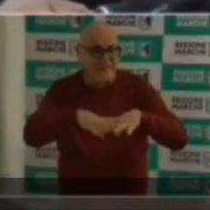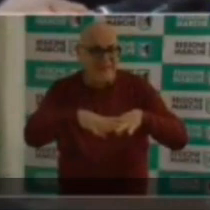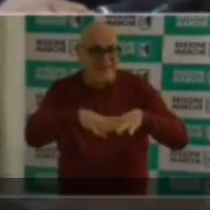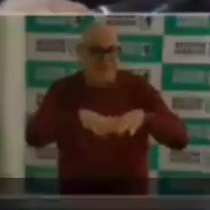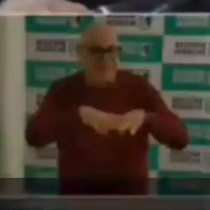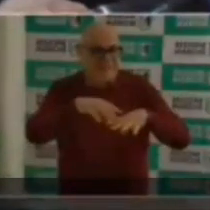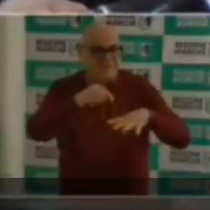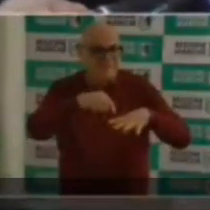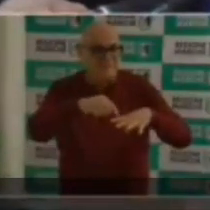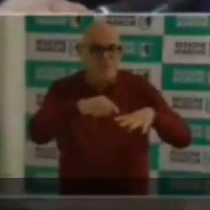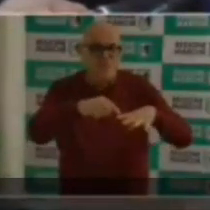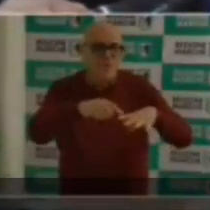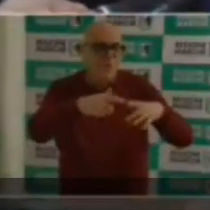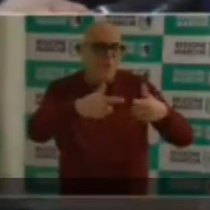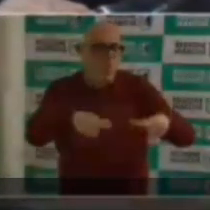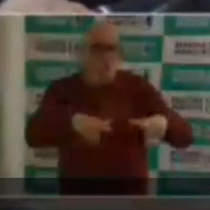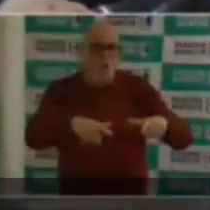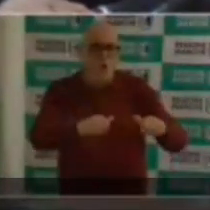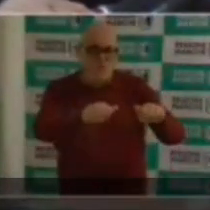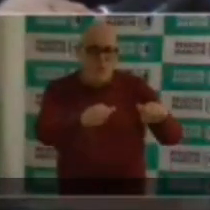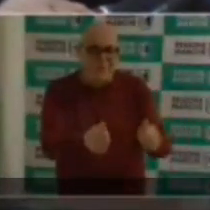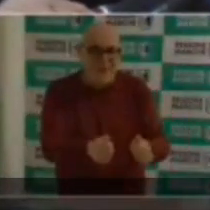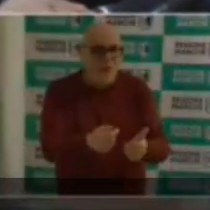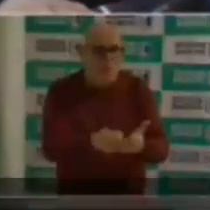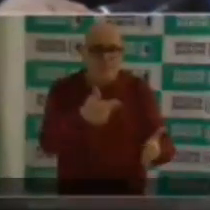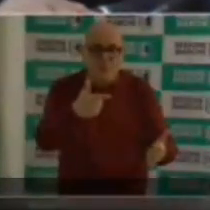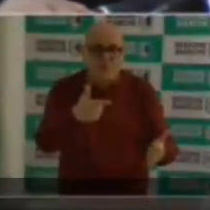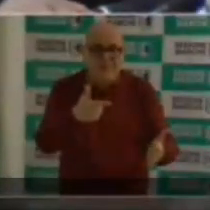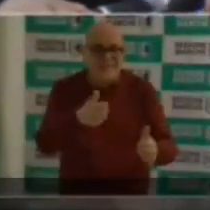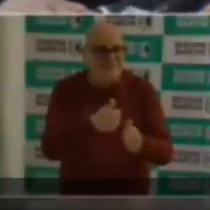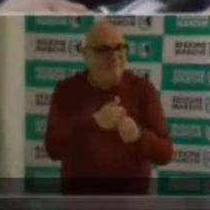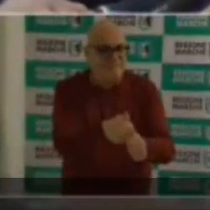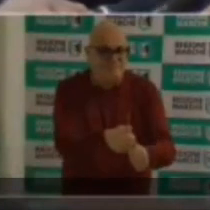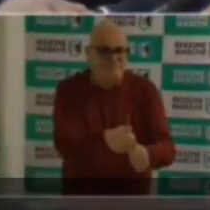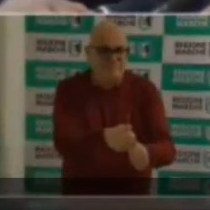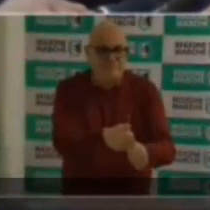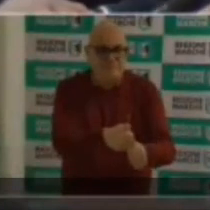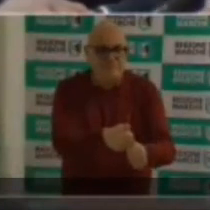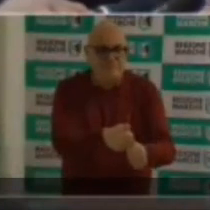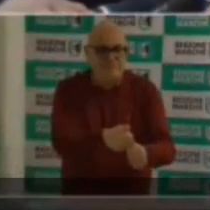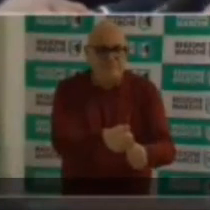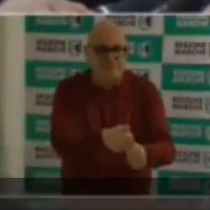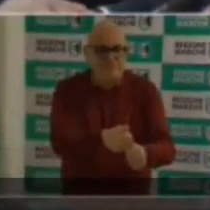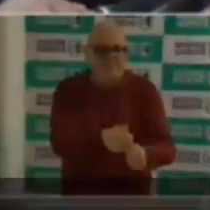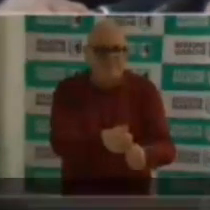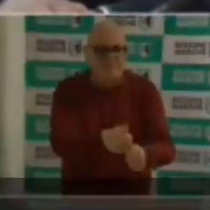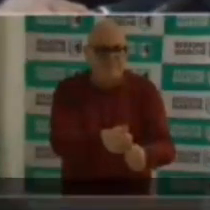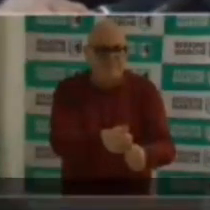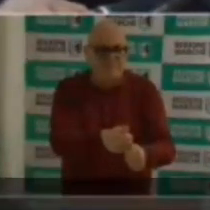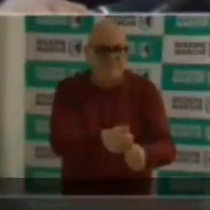un modello importante da seguire, perché è ovvio che quando si